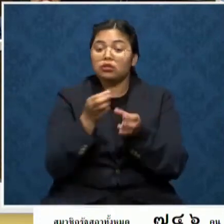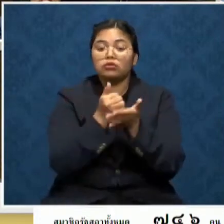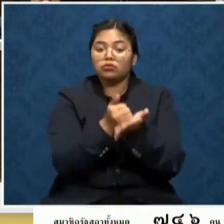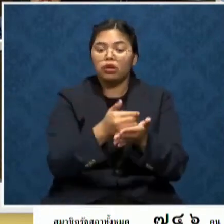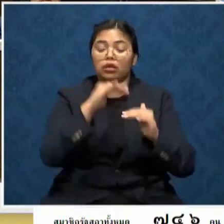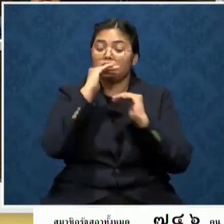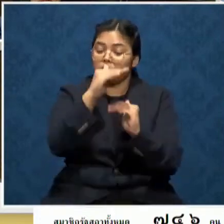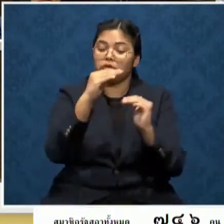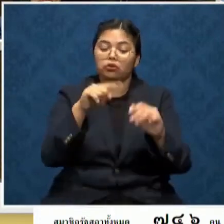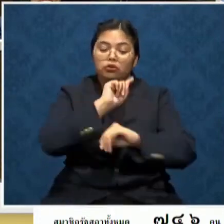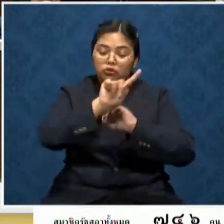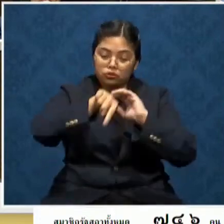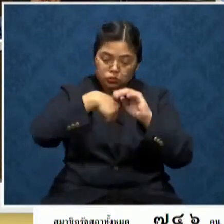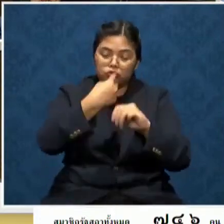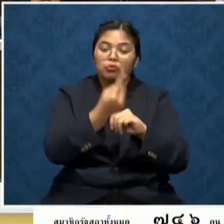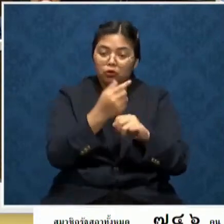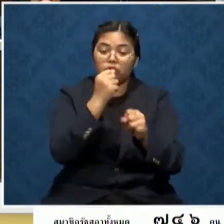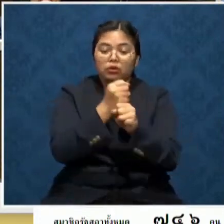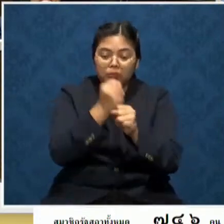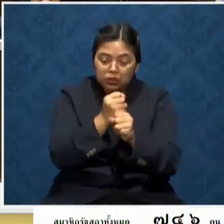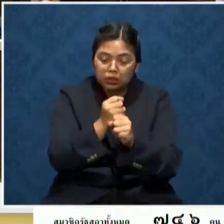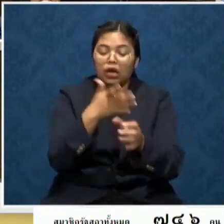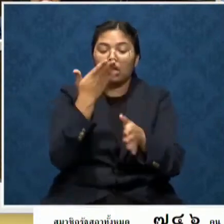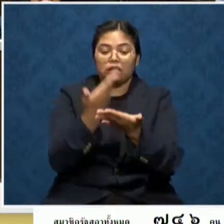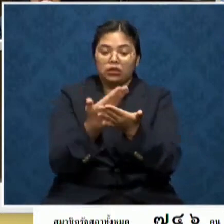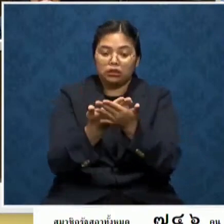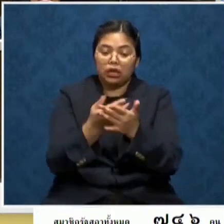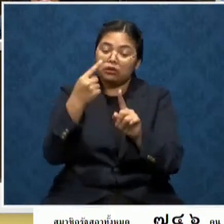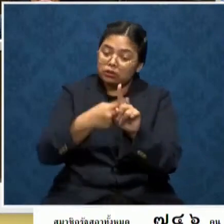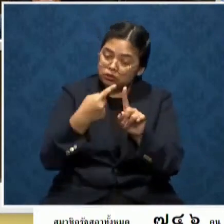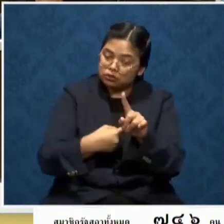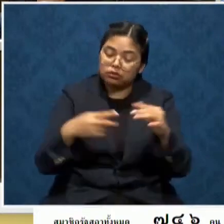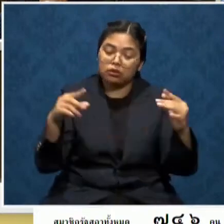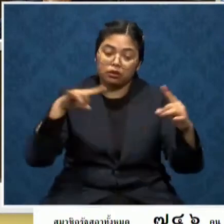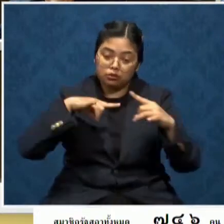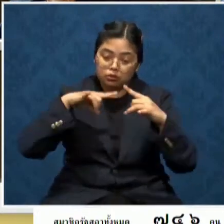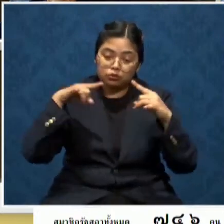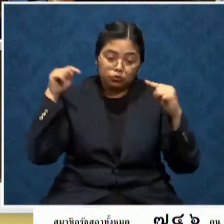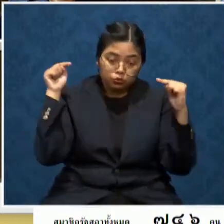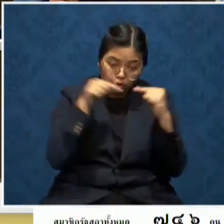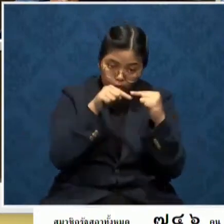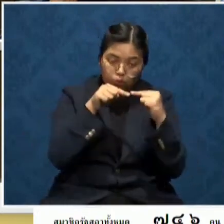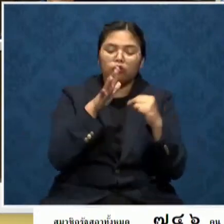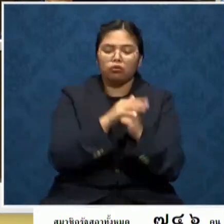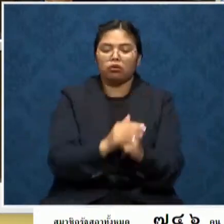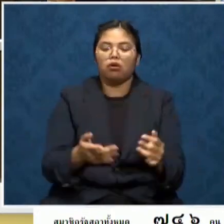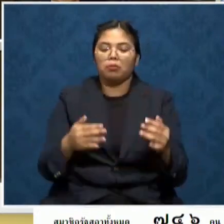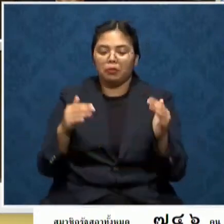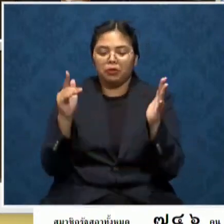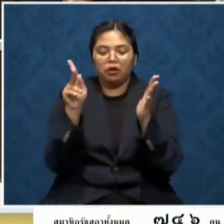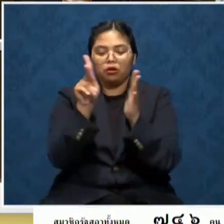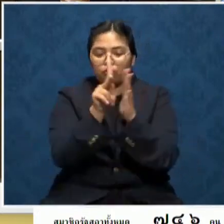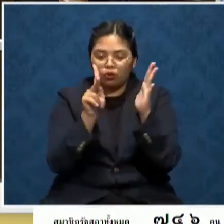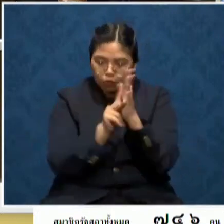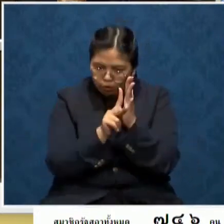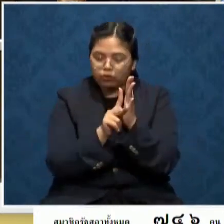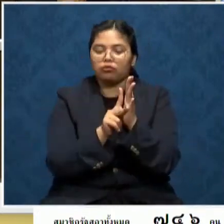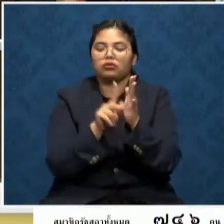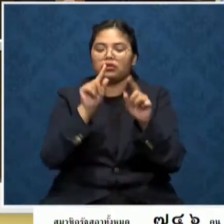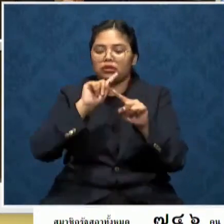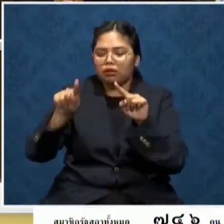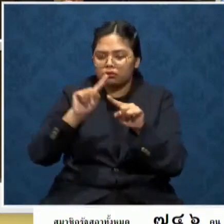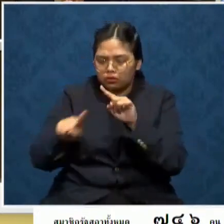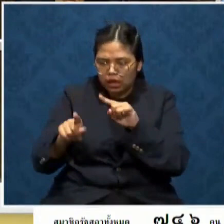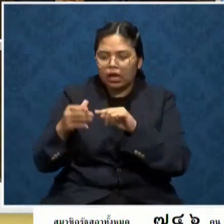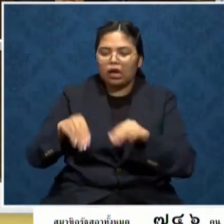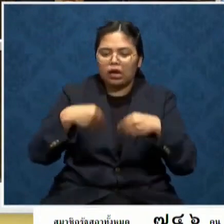ทำงานที่เป็ทำการให้ค่าตอดแทนบุคลากรยหมอสมกดหมายคมคองแลงานที่ครอบคุลชางพ Hampรัการแ่ ๆ ระบบสงขคนไ้